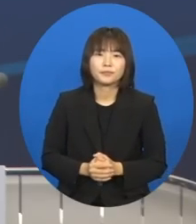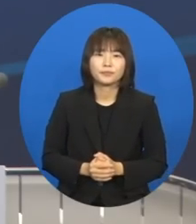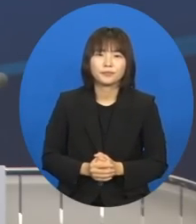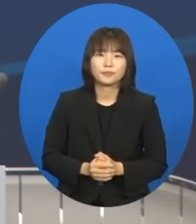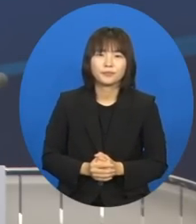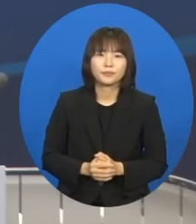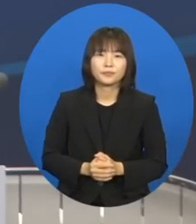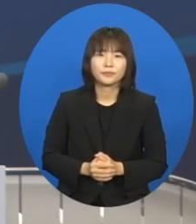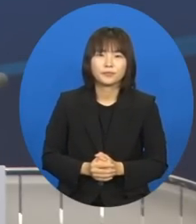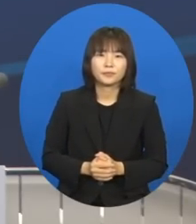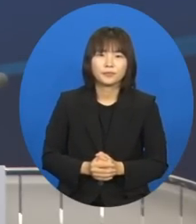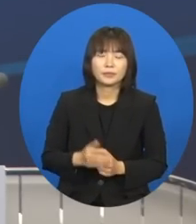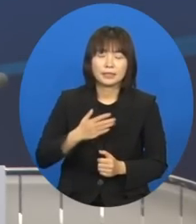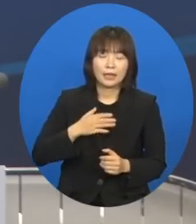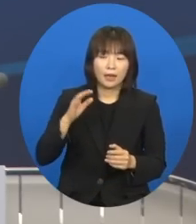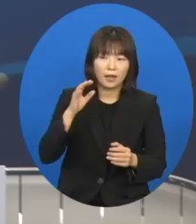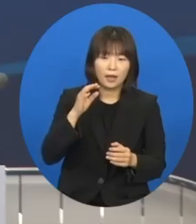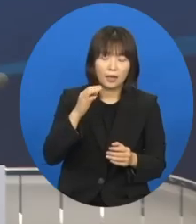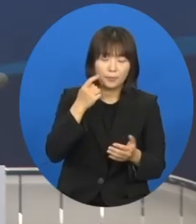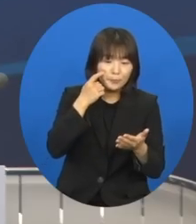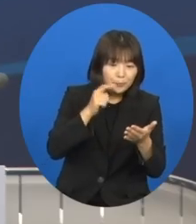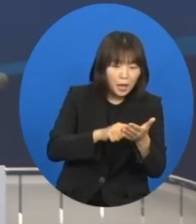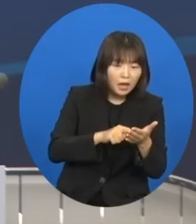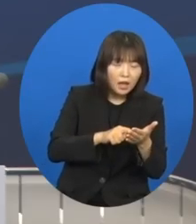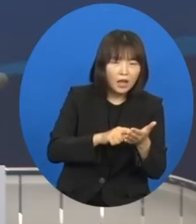제가 찾아보니 한 서른 가지가 나와요.